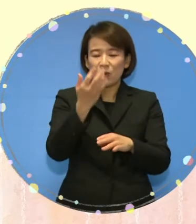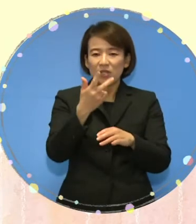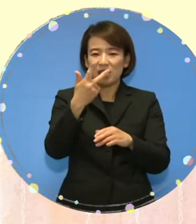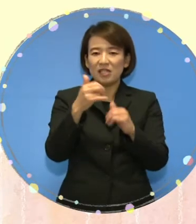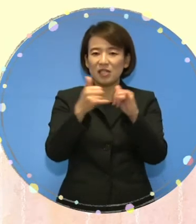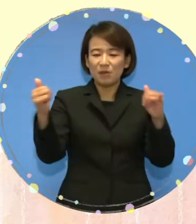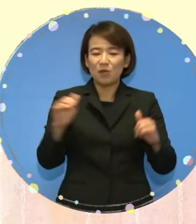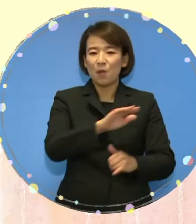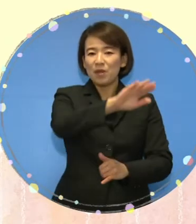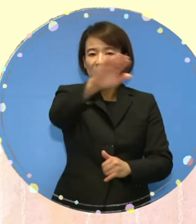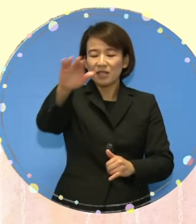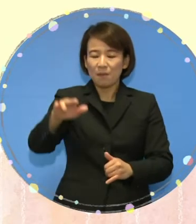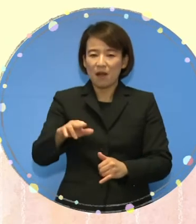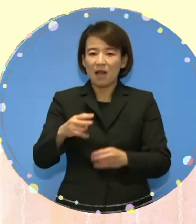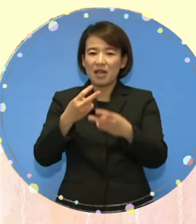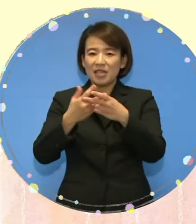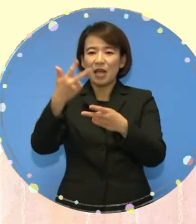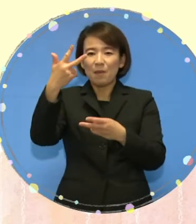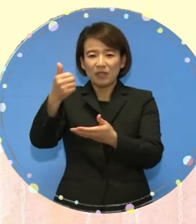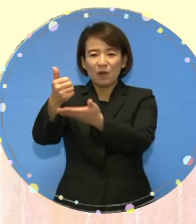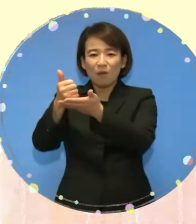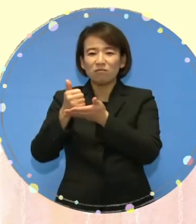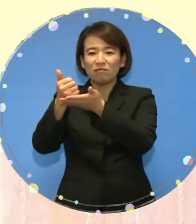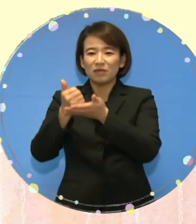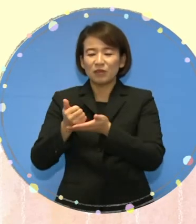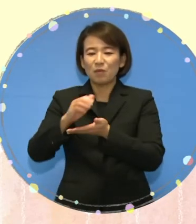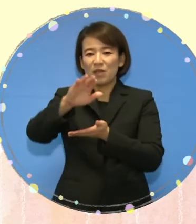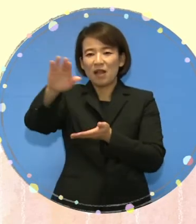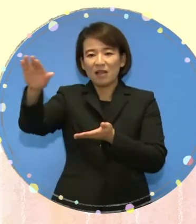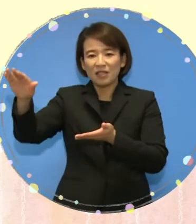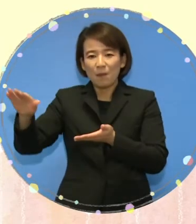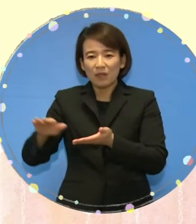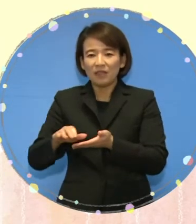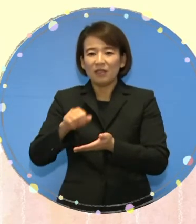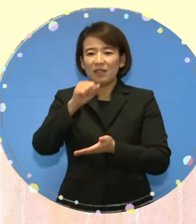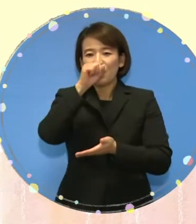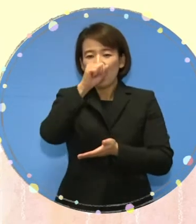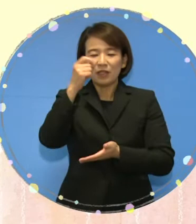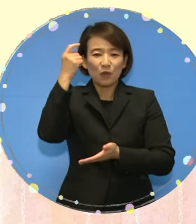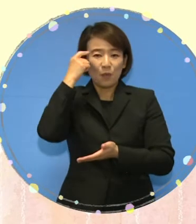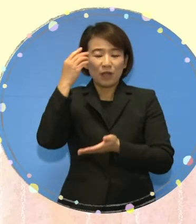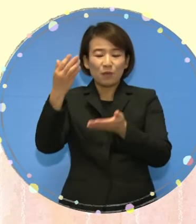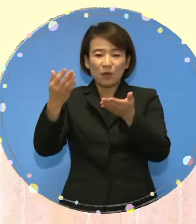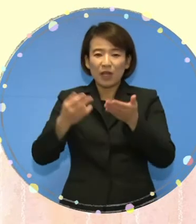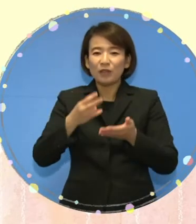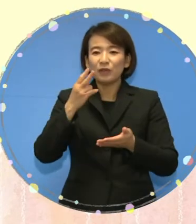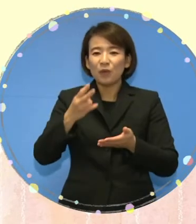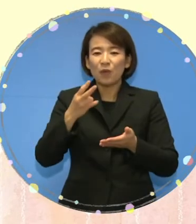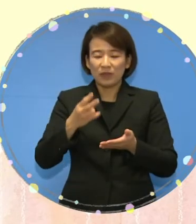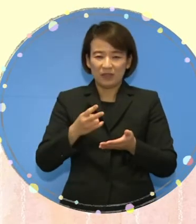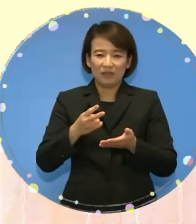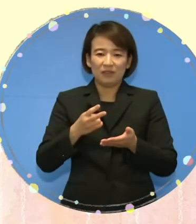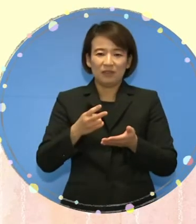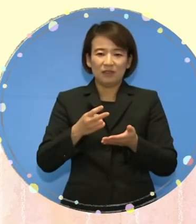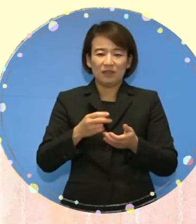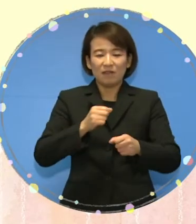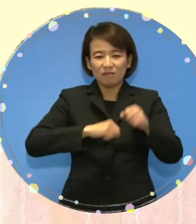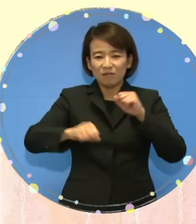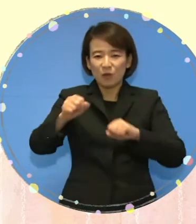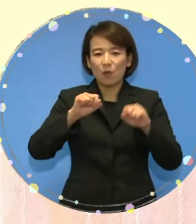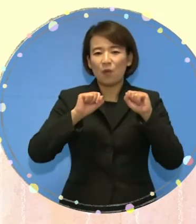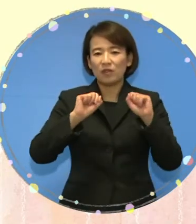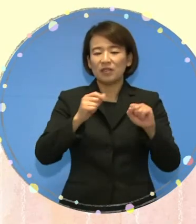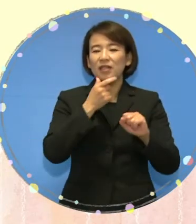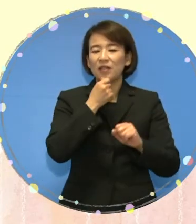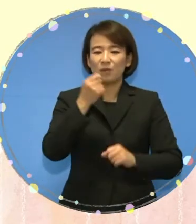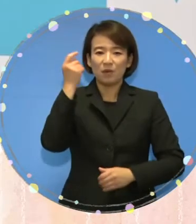様また新居浜市に訪れる方々が下図趣味を持っていい浜駅を利用していただけるよう取り組んでまいり